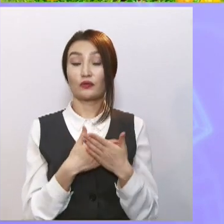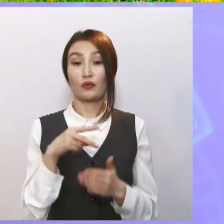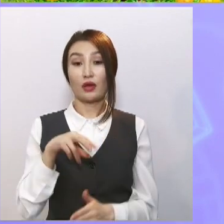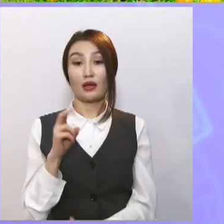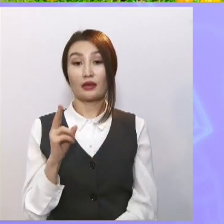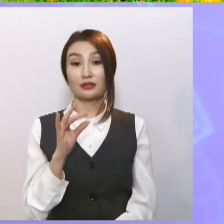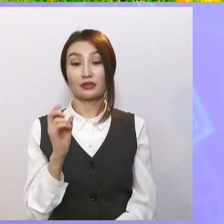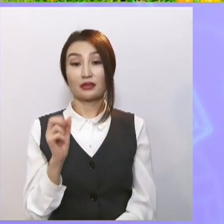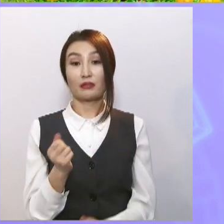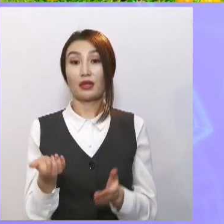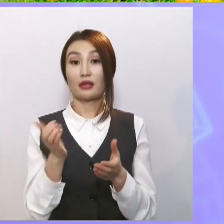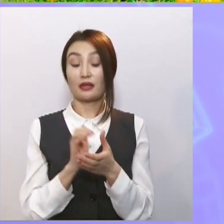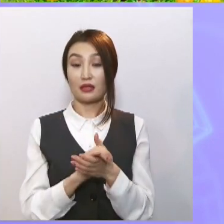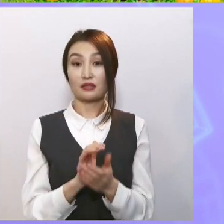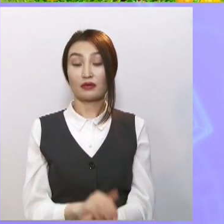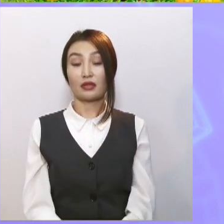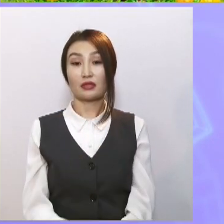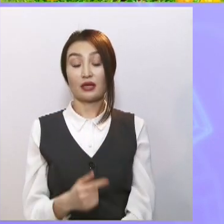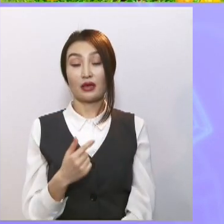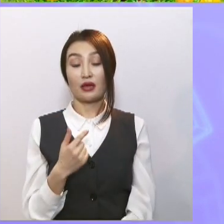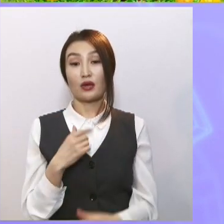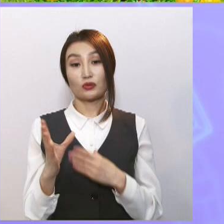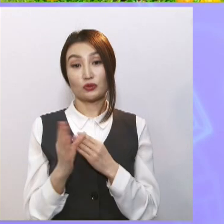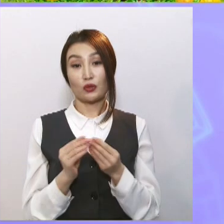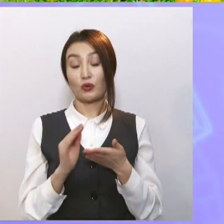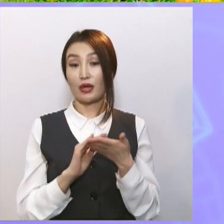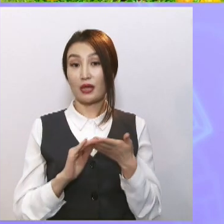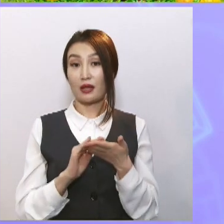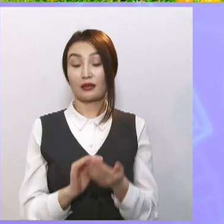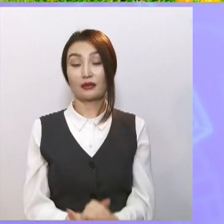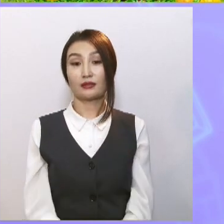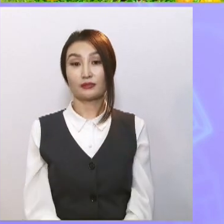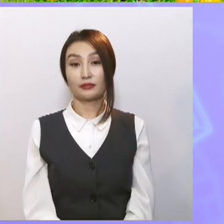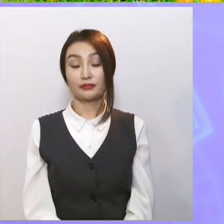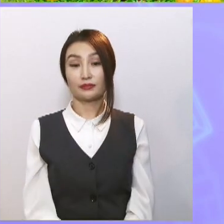менен таанышып алалы. Мени менен чогуу кайталагыла.